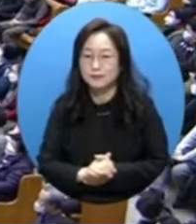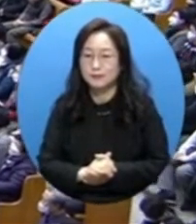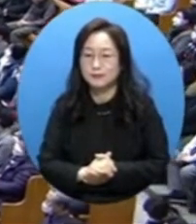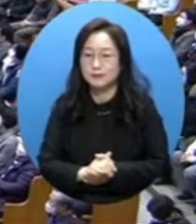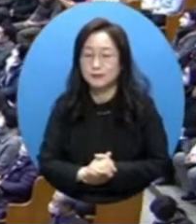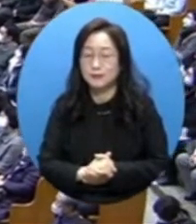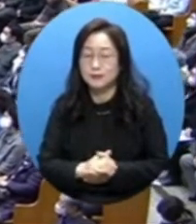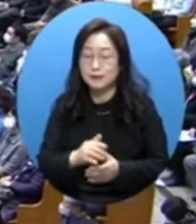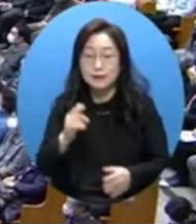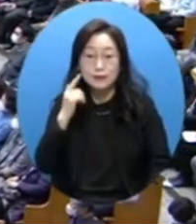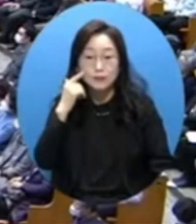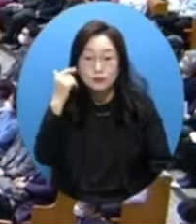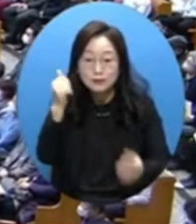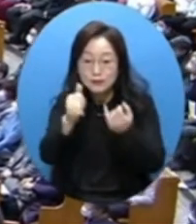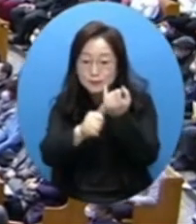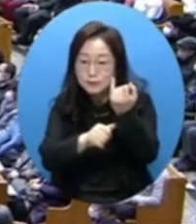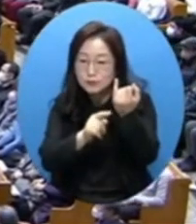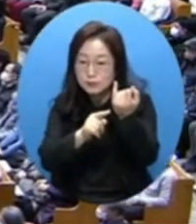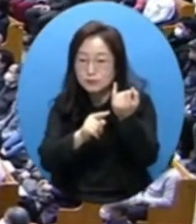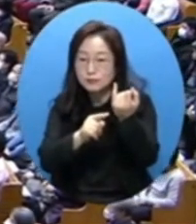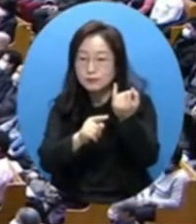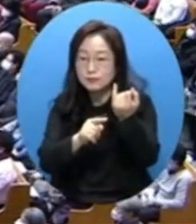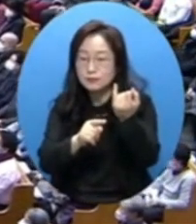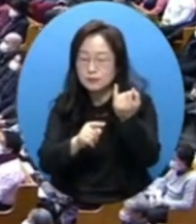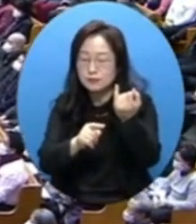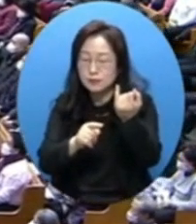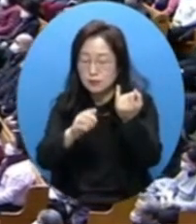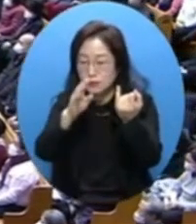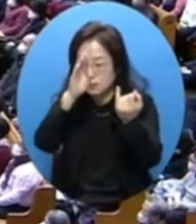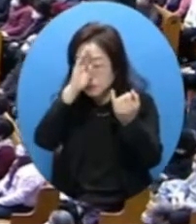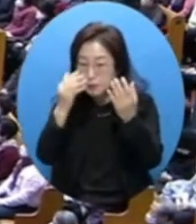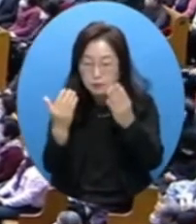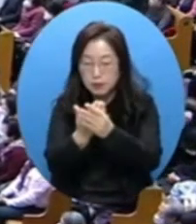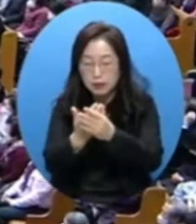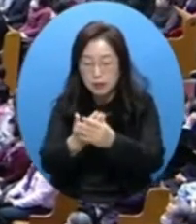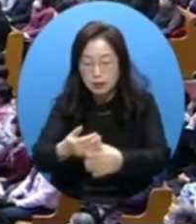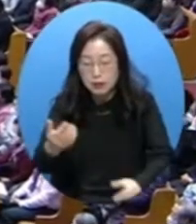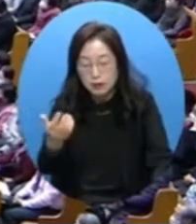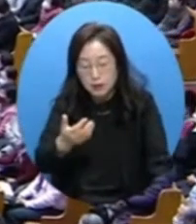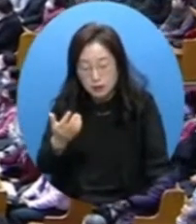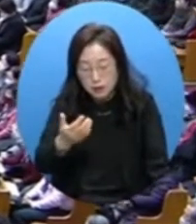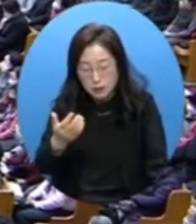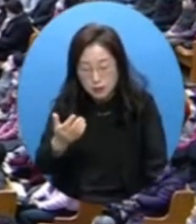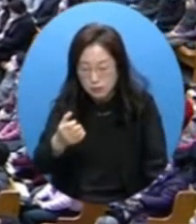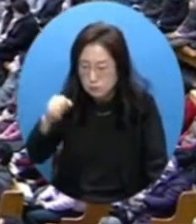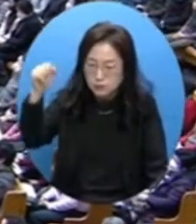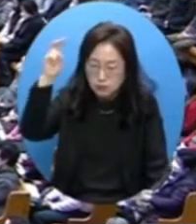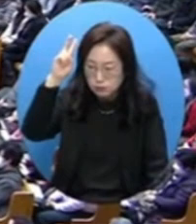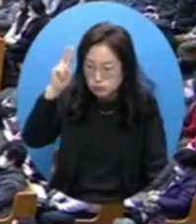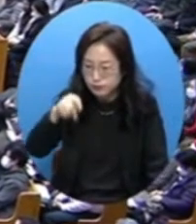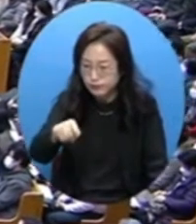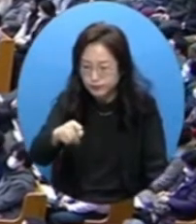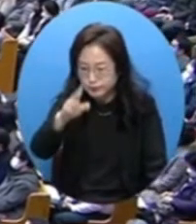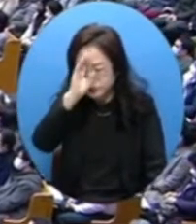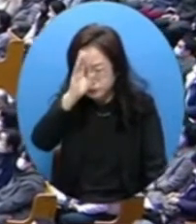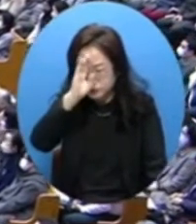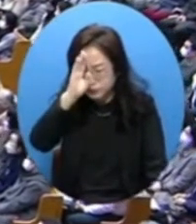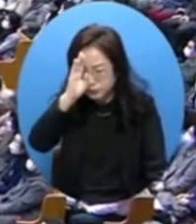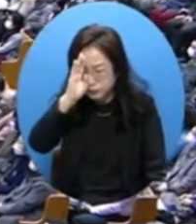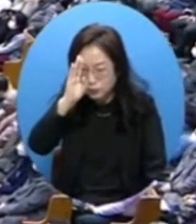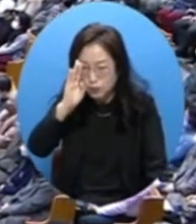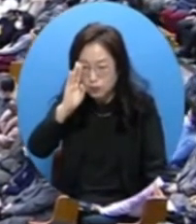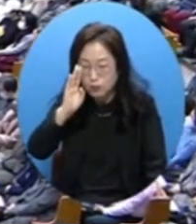그의 사랑하는 아내가 알 수 없는 병에 걸려 시름시름 앓기 시작한 것입니다. 갑자기 질병의 폭우가 쏟아진